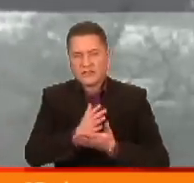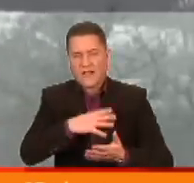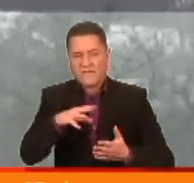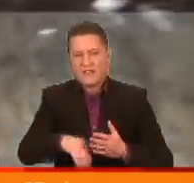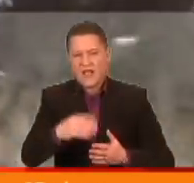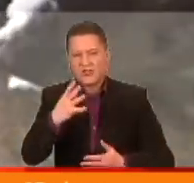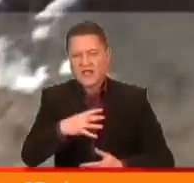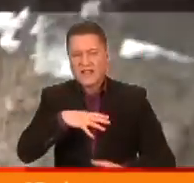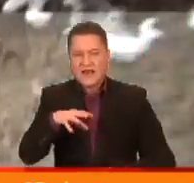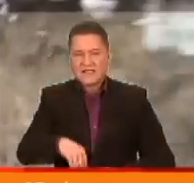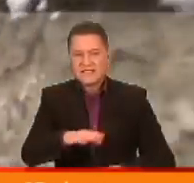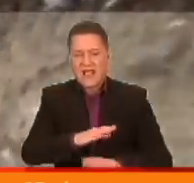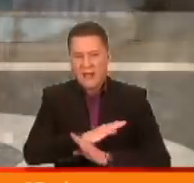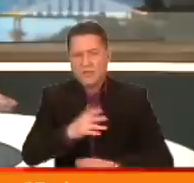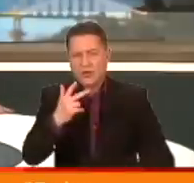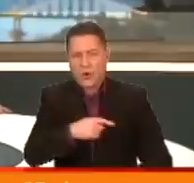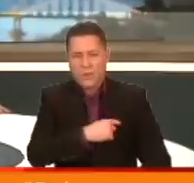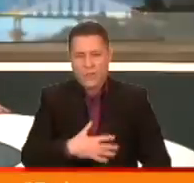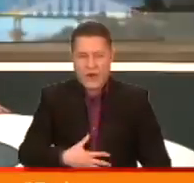4 загиблих, 3 поранених.